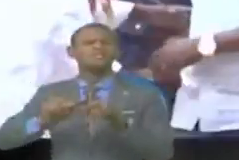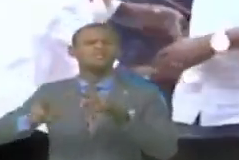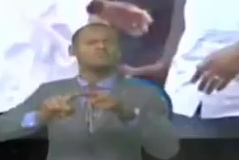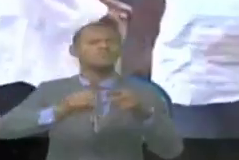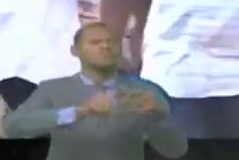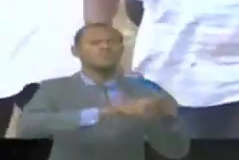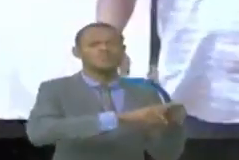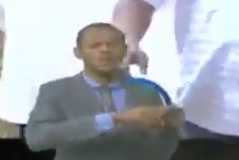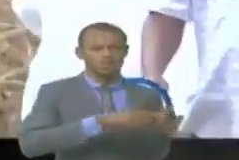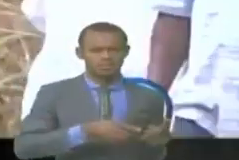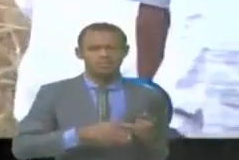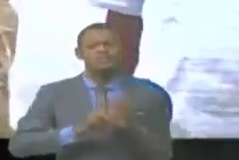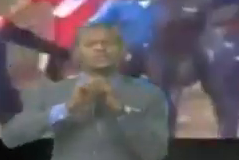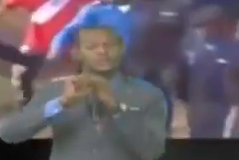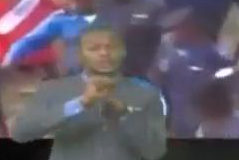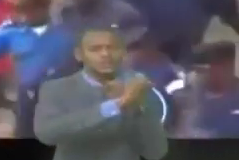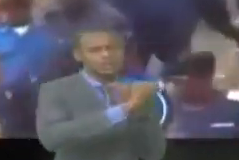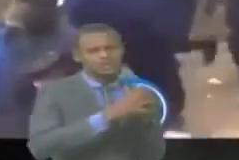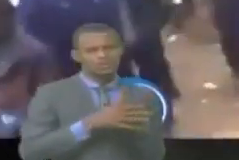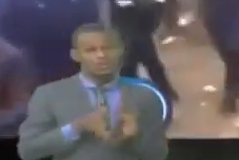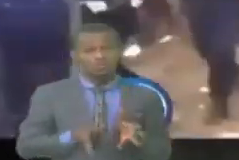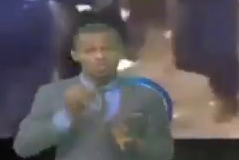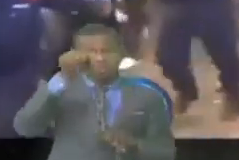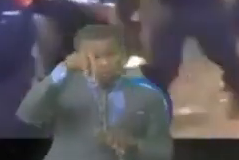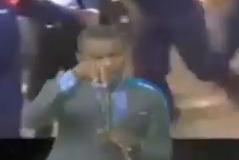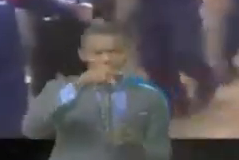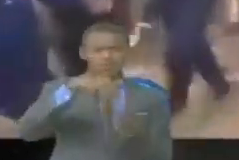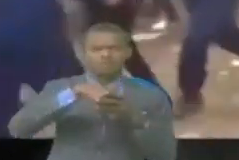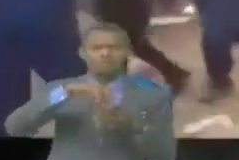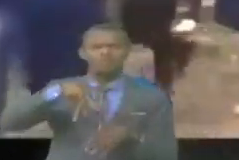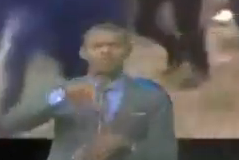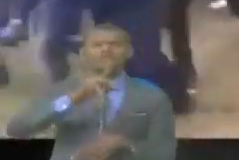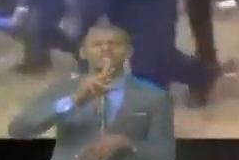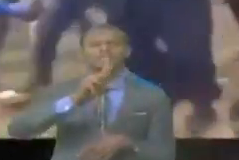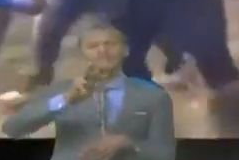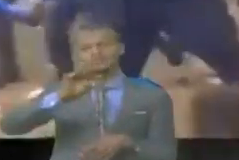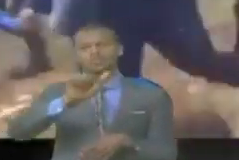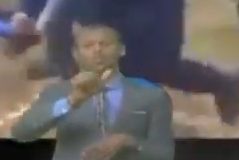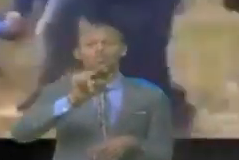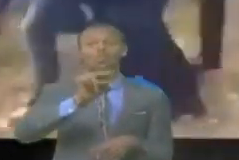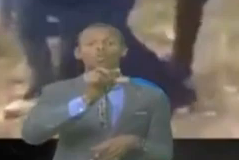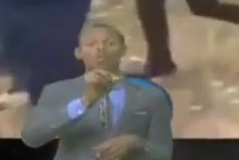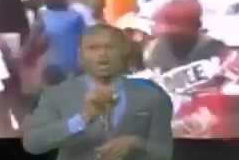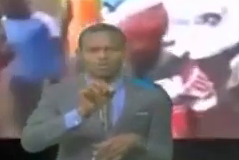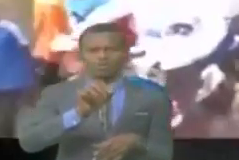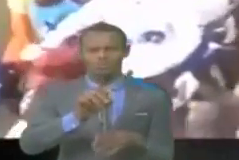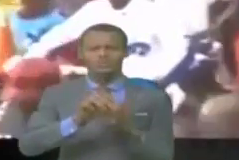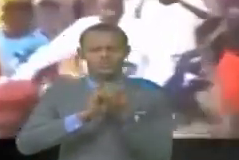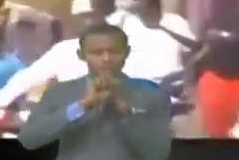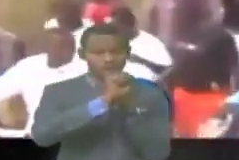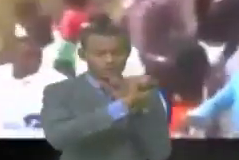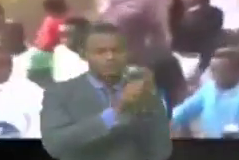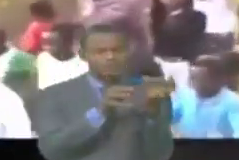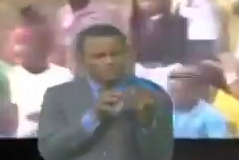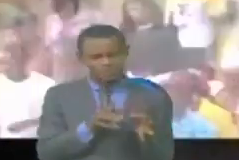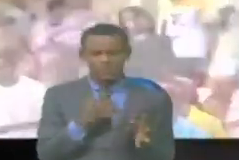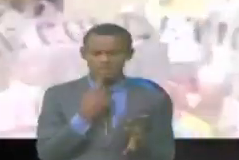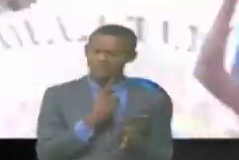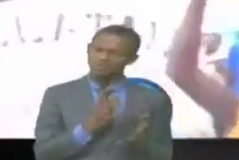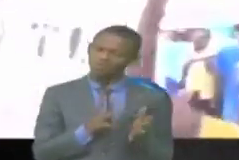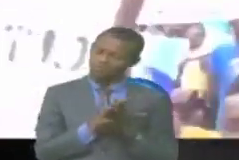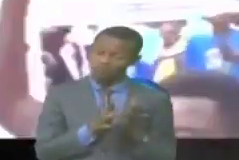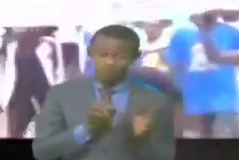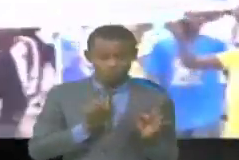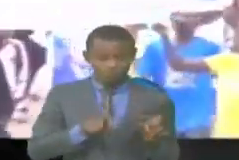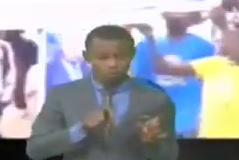national, leader de ces coins du pays, a mobilisé et sensibilisé partout où il est passé autour d'un idéal. C'est lui des soutiens aux actions du